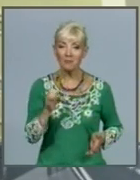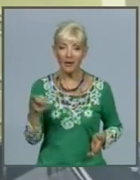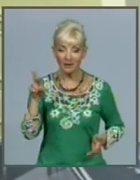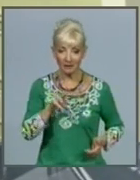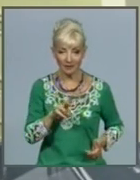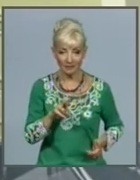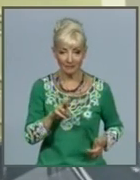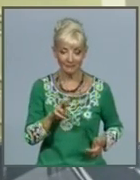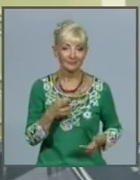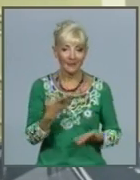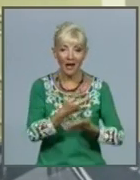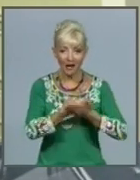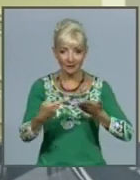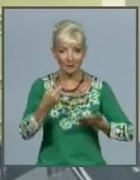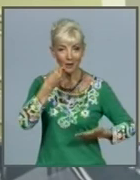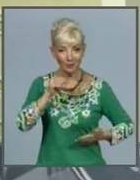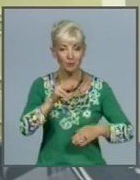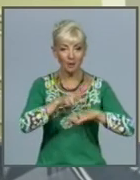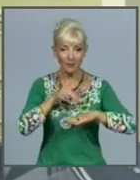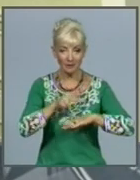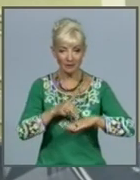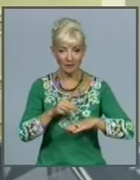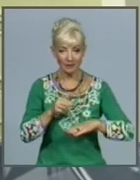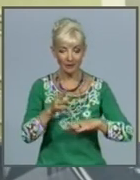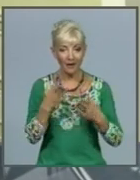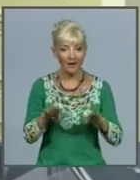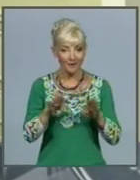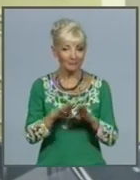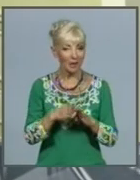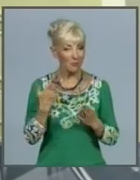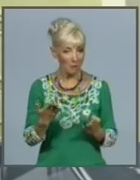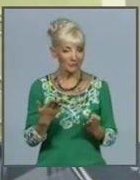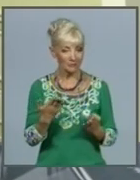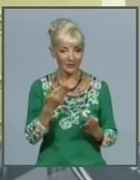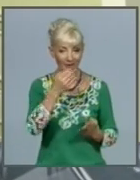відзначила кращих поліцейських в такому форматі,